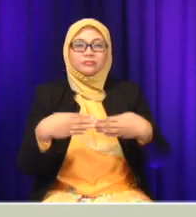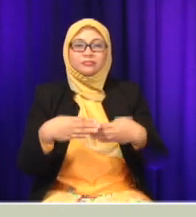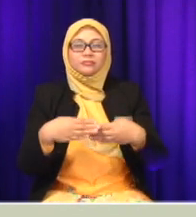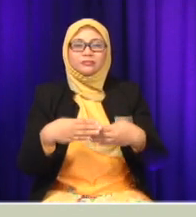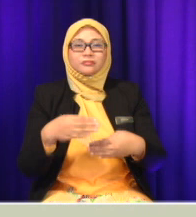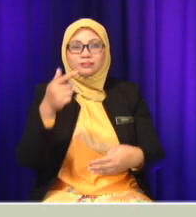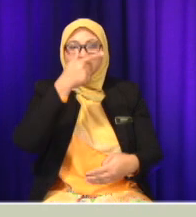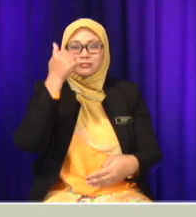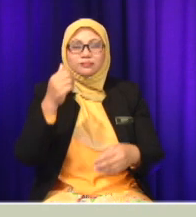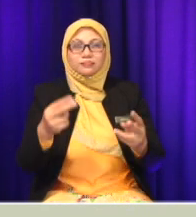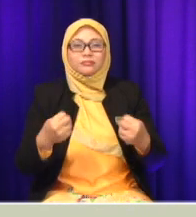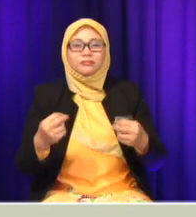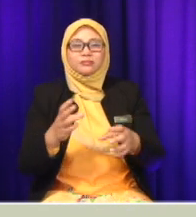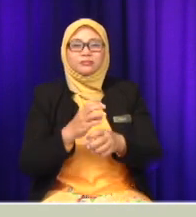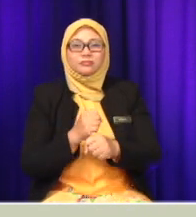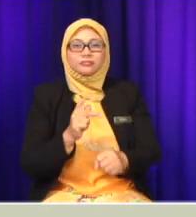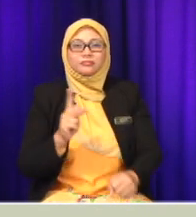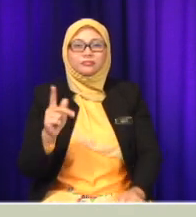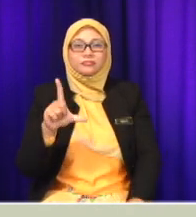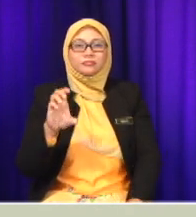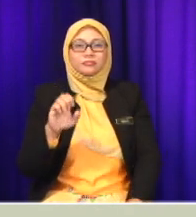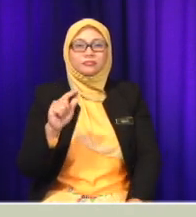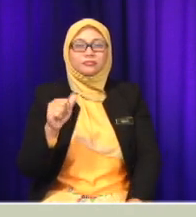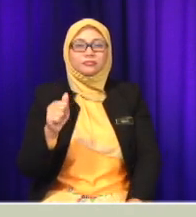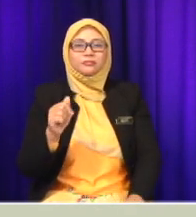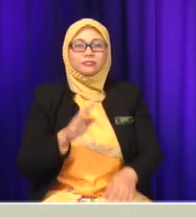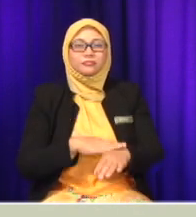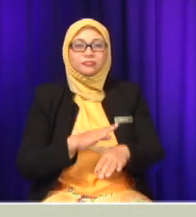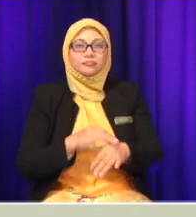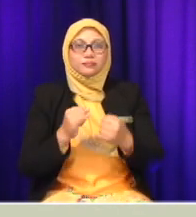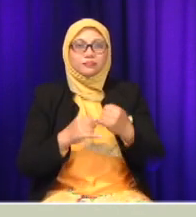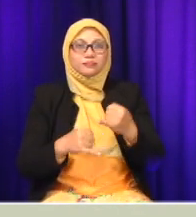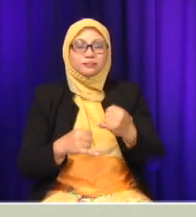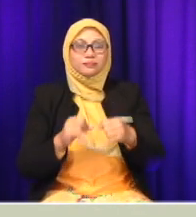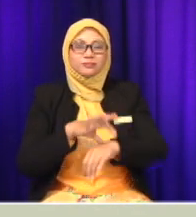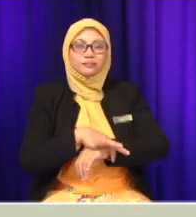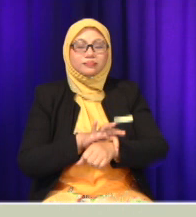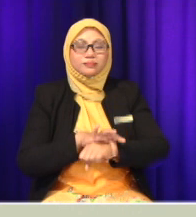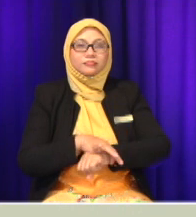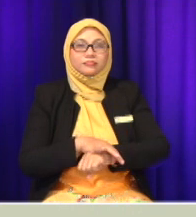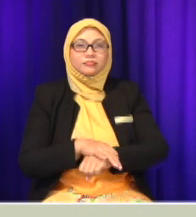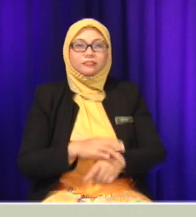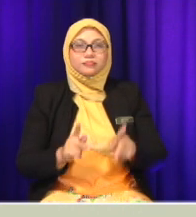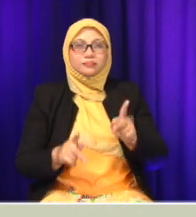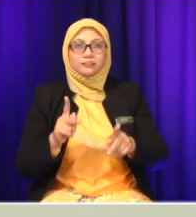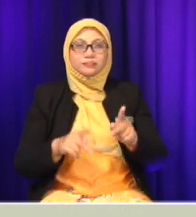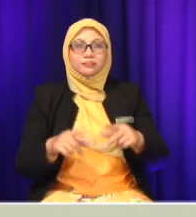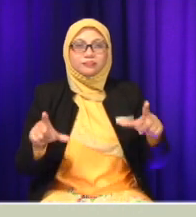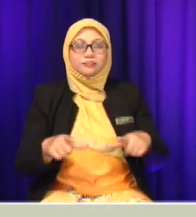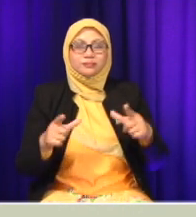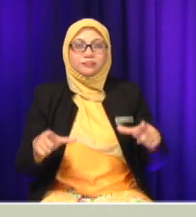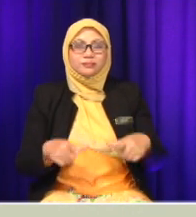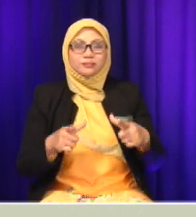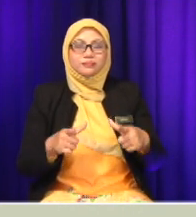kelegaan pada hujung gelak omboh tersebut Oke sekiranya berlaku ataupun kita mendapat